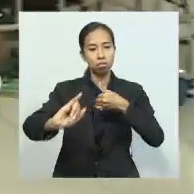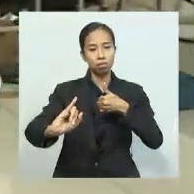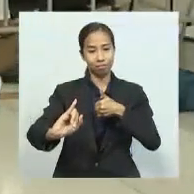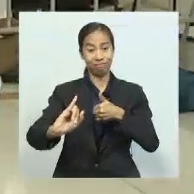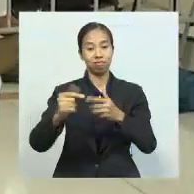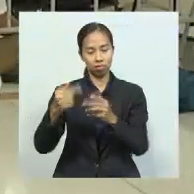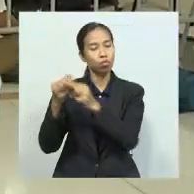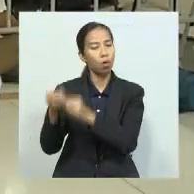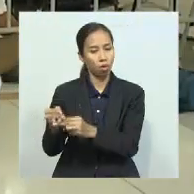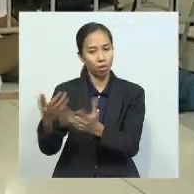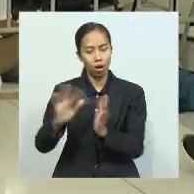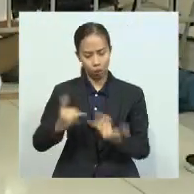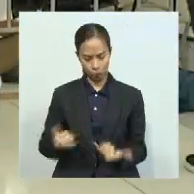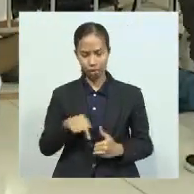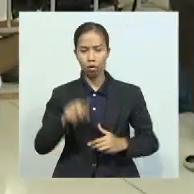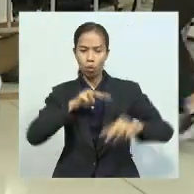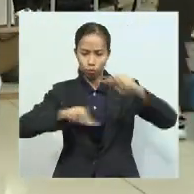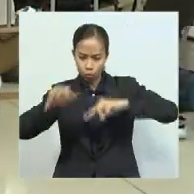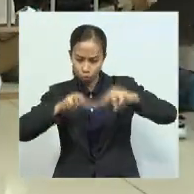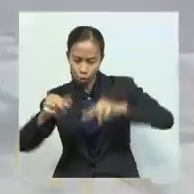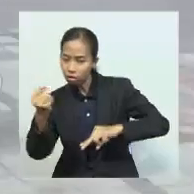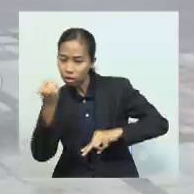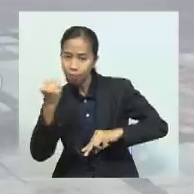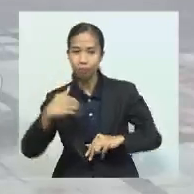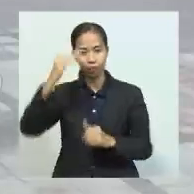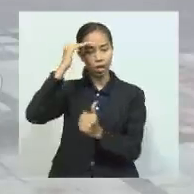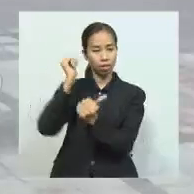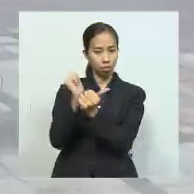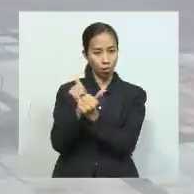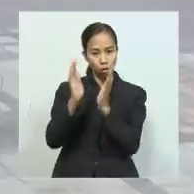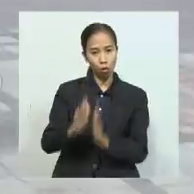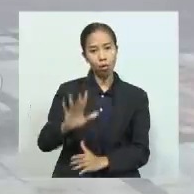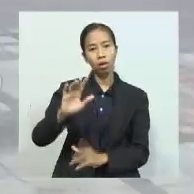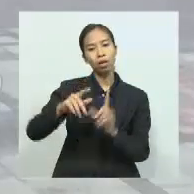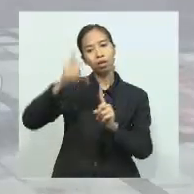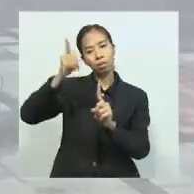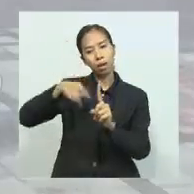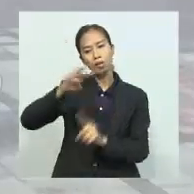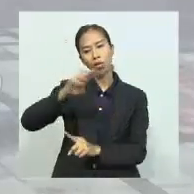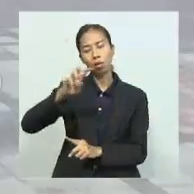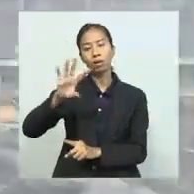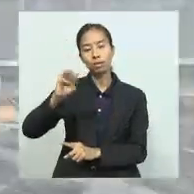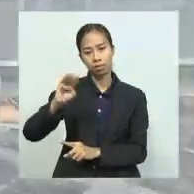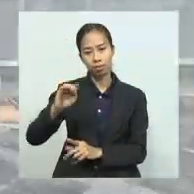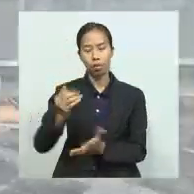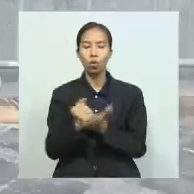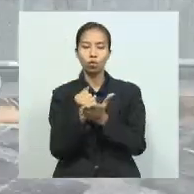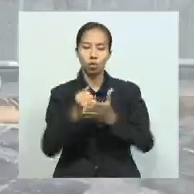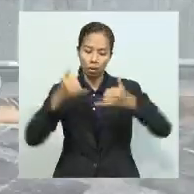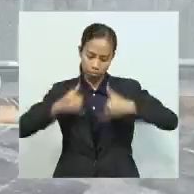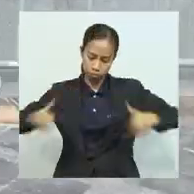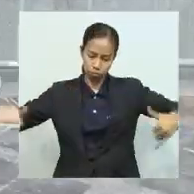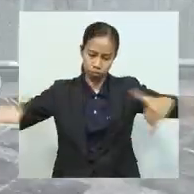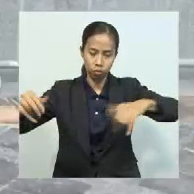าความปลอดภัยเป็นไปอย่างเข้มงวดโดยกำลังเจ้าหน้าที่ตำรวจ8กองร้อยหรือ 1,240 นายดูแลรอบพื้น